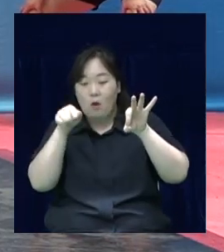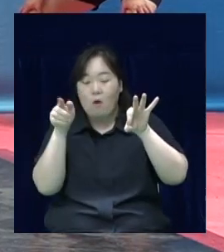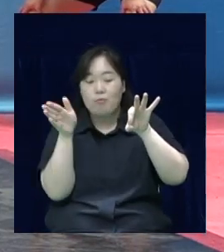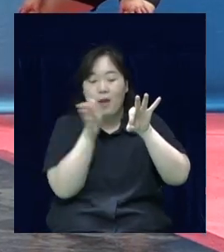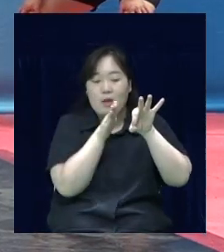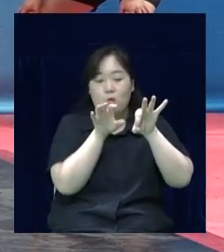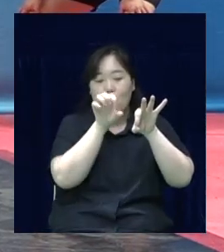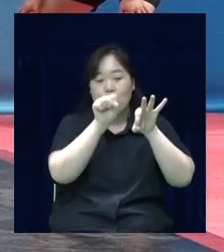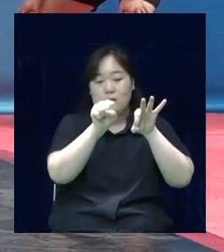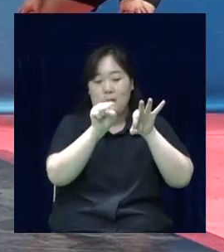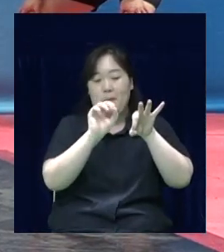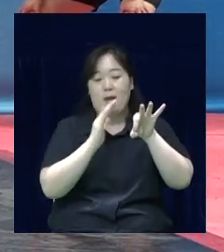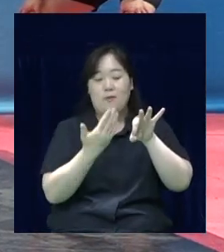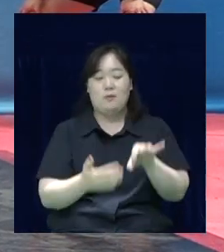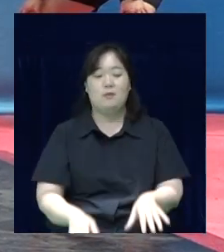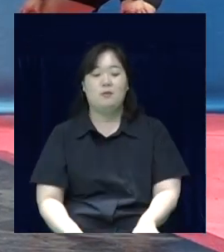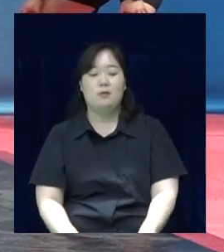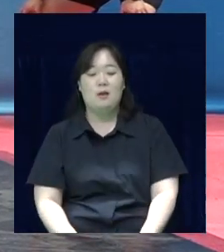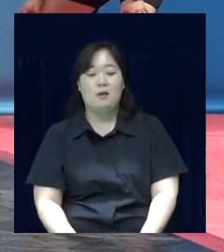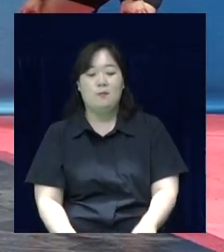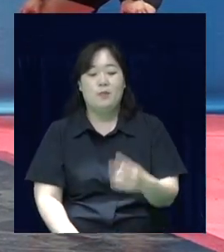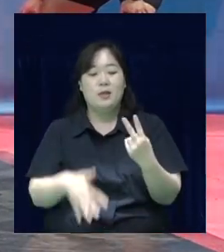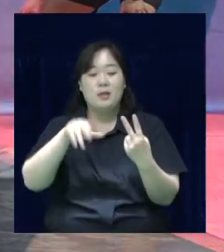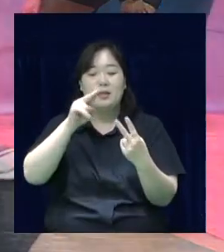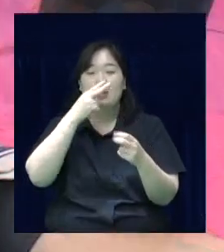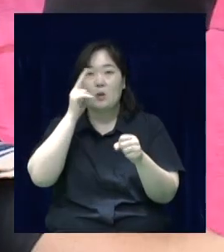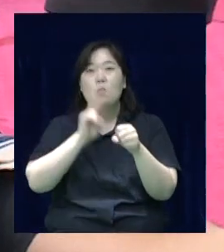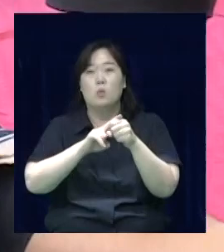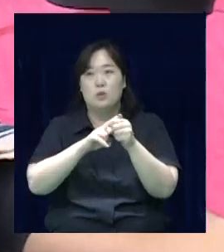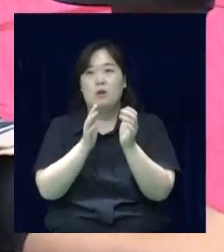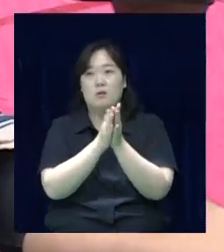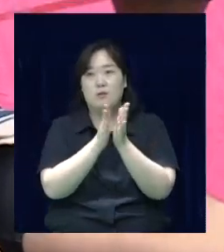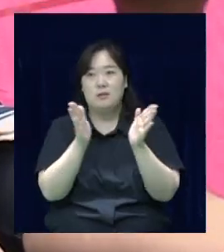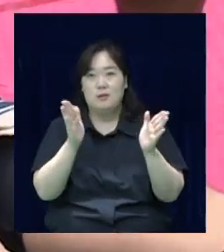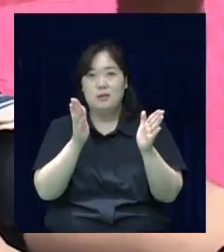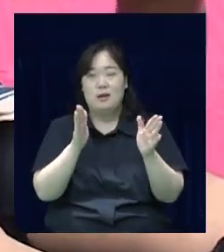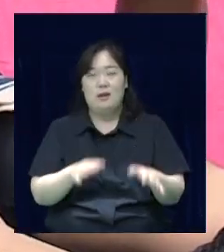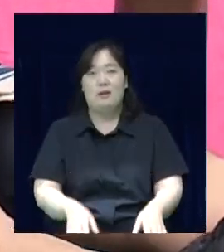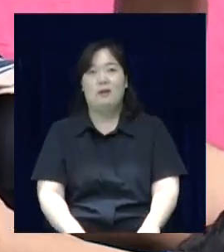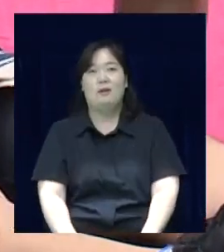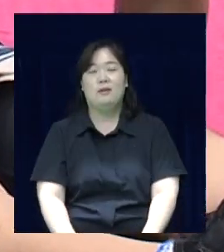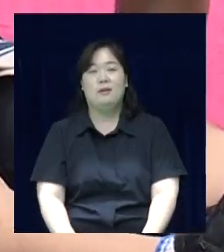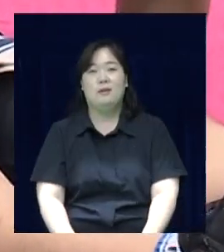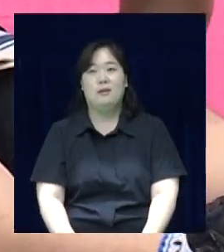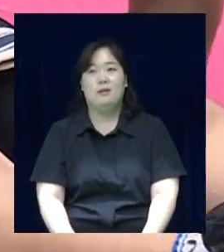리프팅을 시도합니다. 2차 시도 이어지는 이동명.